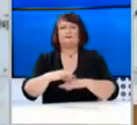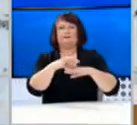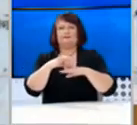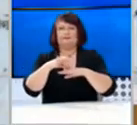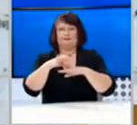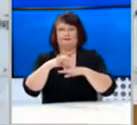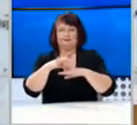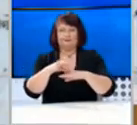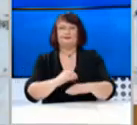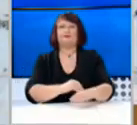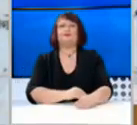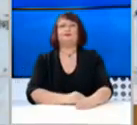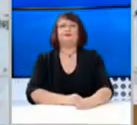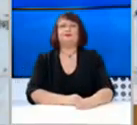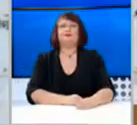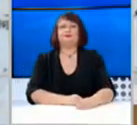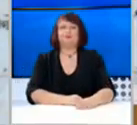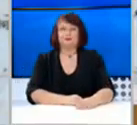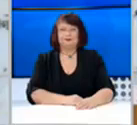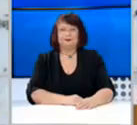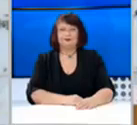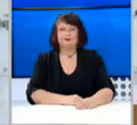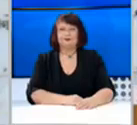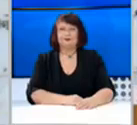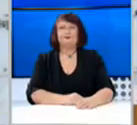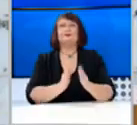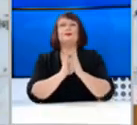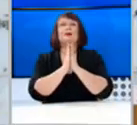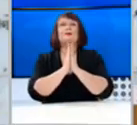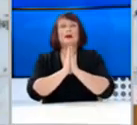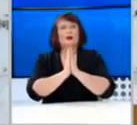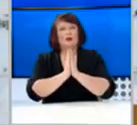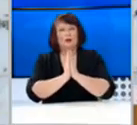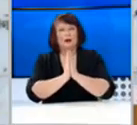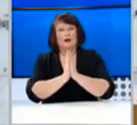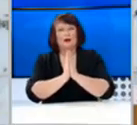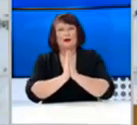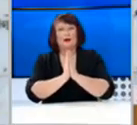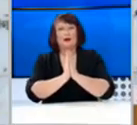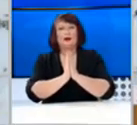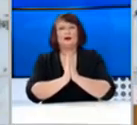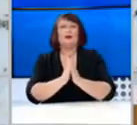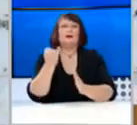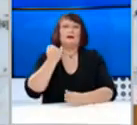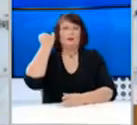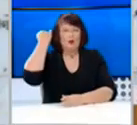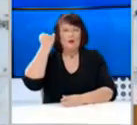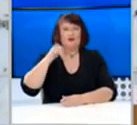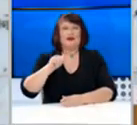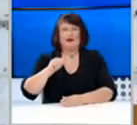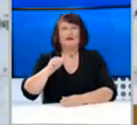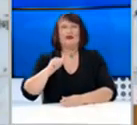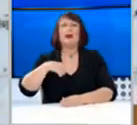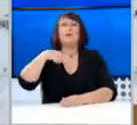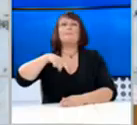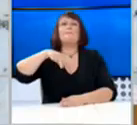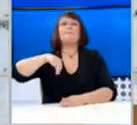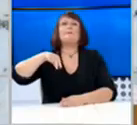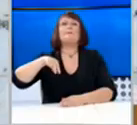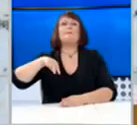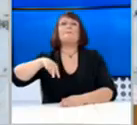Διαρκούς Ιεράς Συνόδου. Παρακαλείται ο πρώτος Αντιπρόεδρος της Βουλής, κύριος Ιωάννης